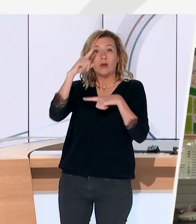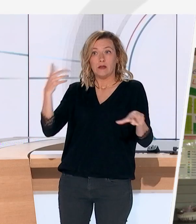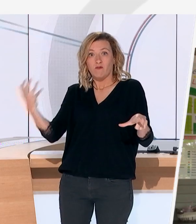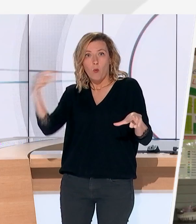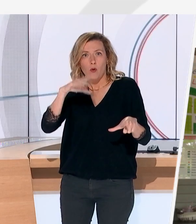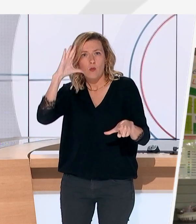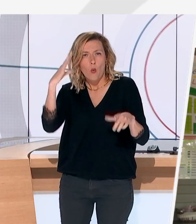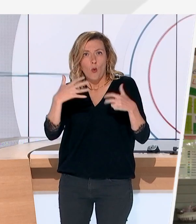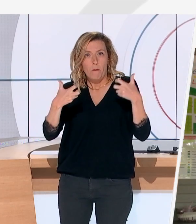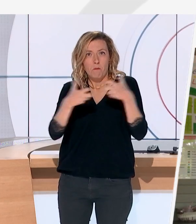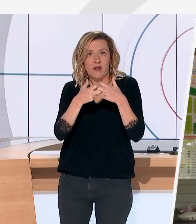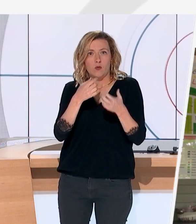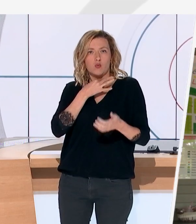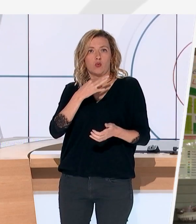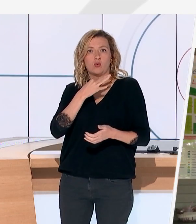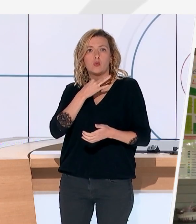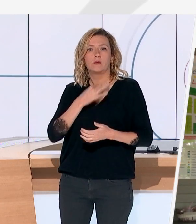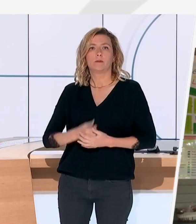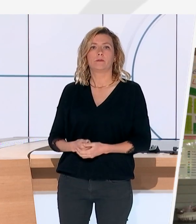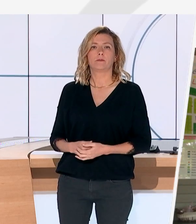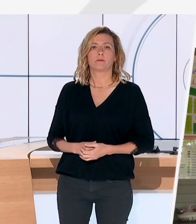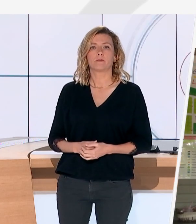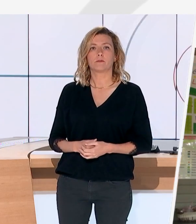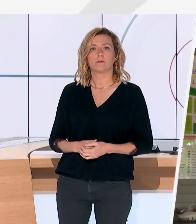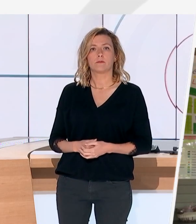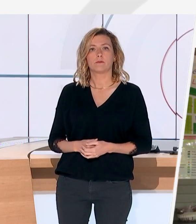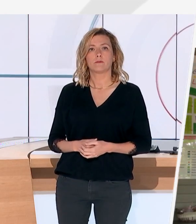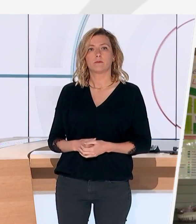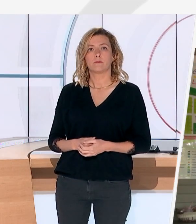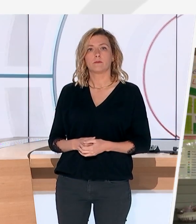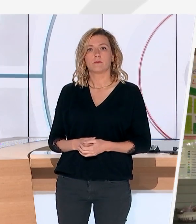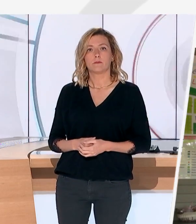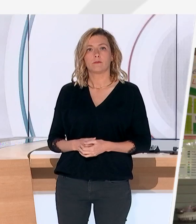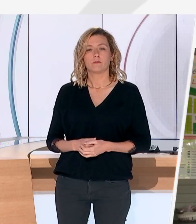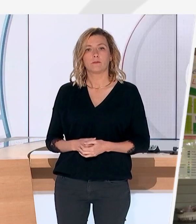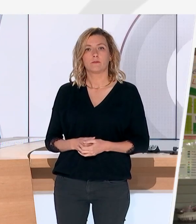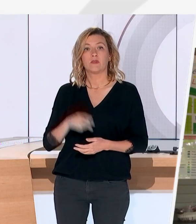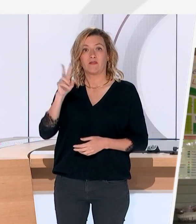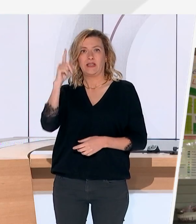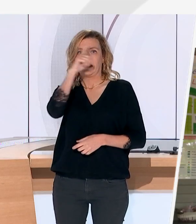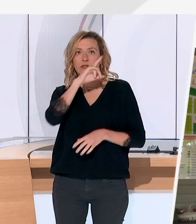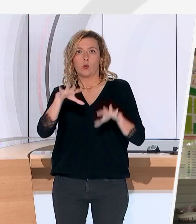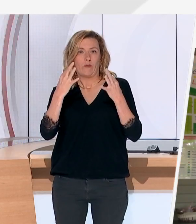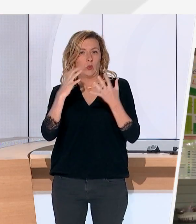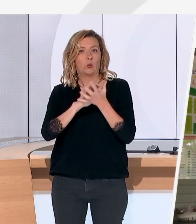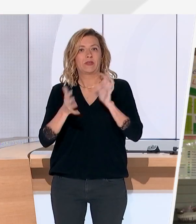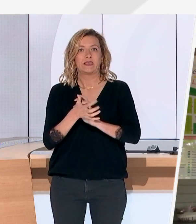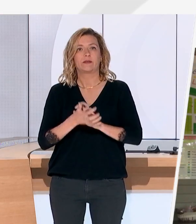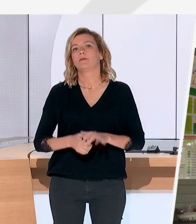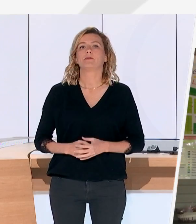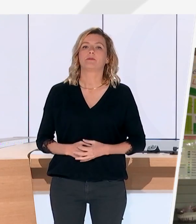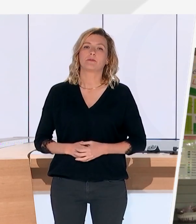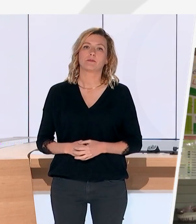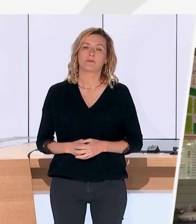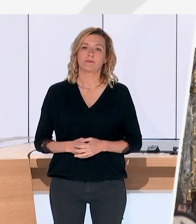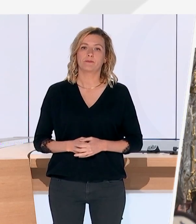ici. Et on sait qu'ici, c'est complètement touristique. Donc pour des saisonniers, trouver une location à un prix respectable,